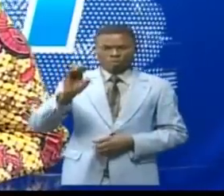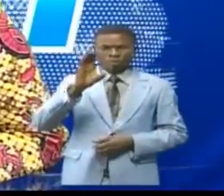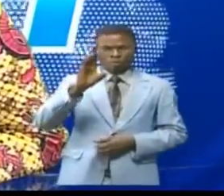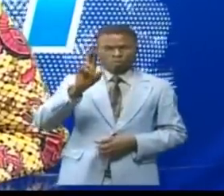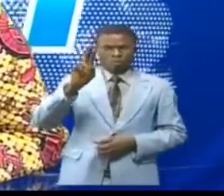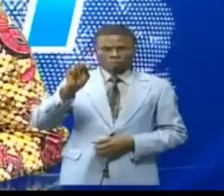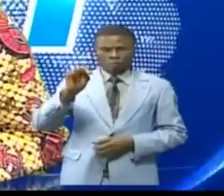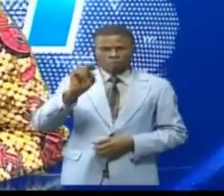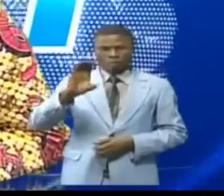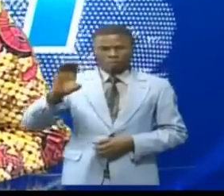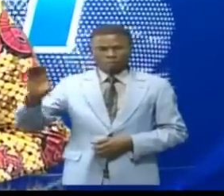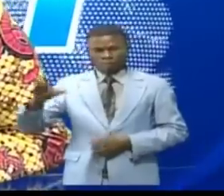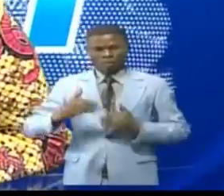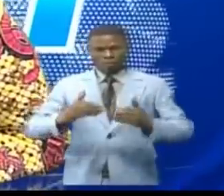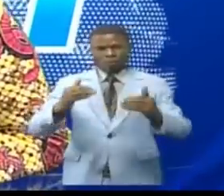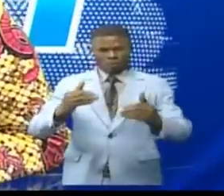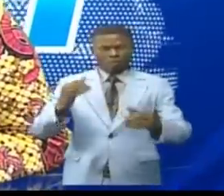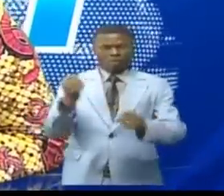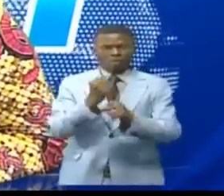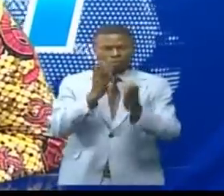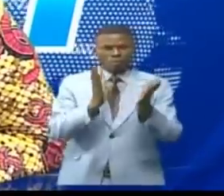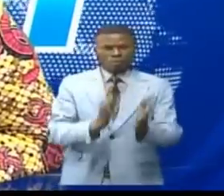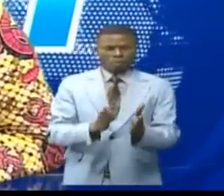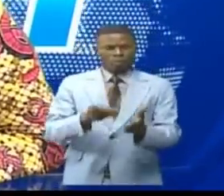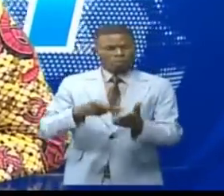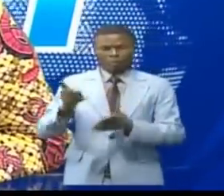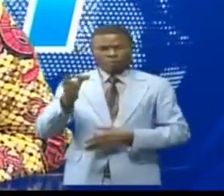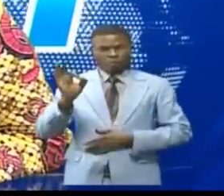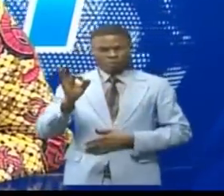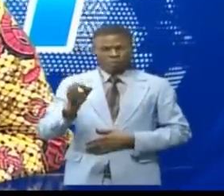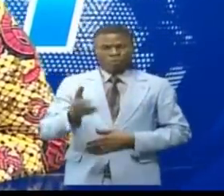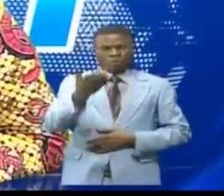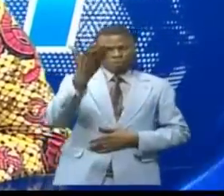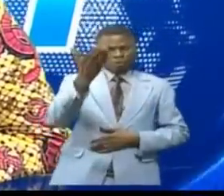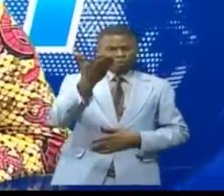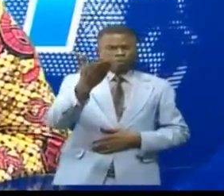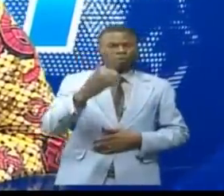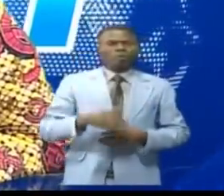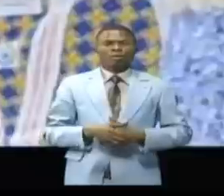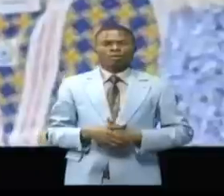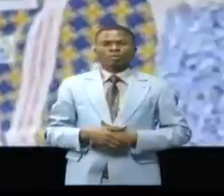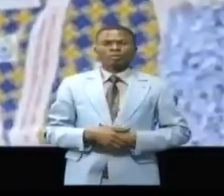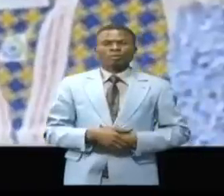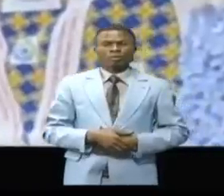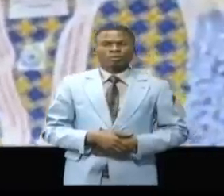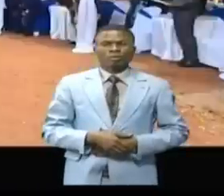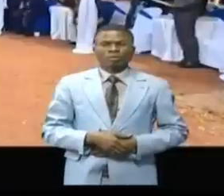de poursuivre les employeurs insolvables. Damas et Solekaya.